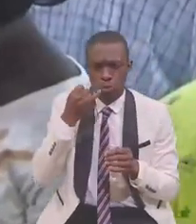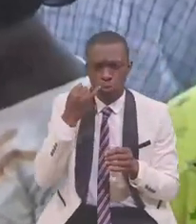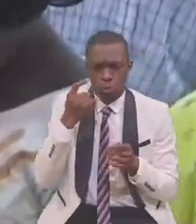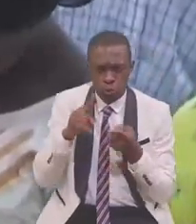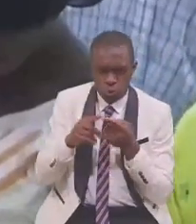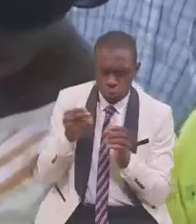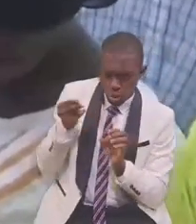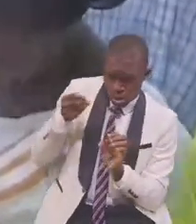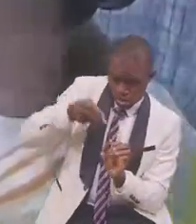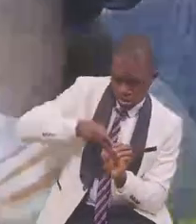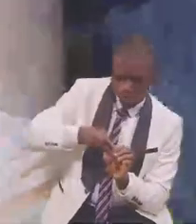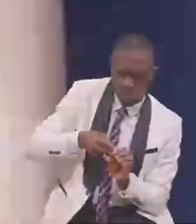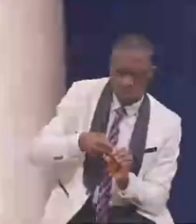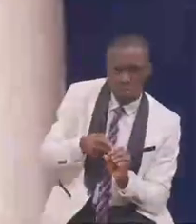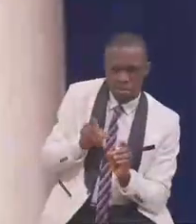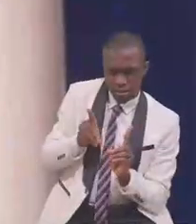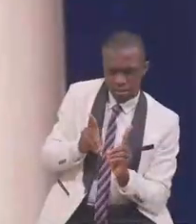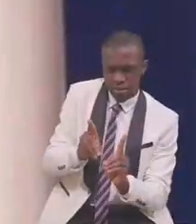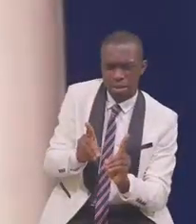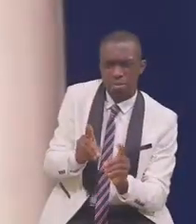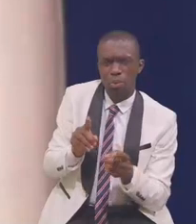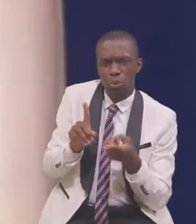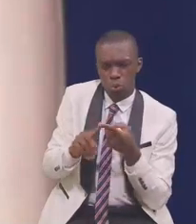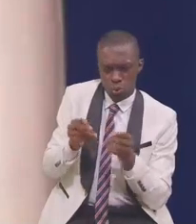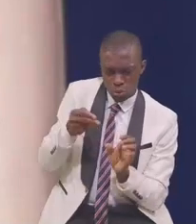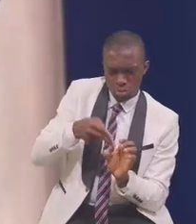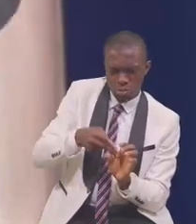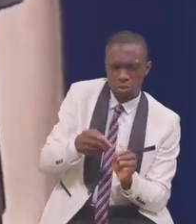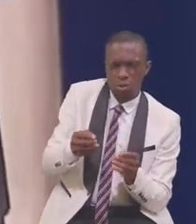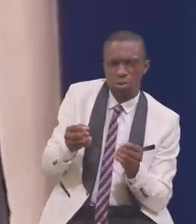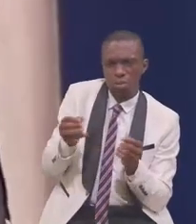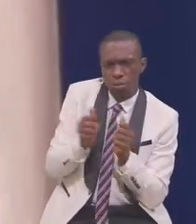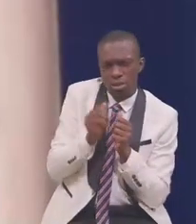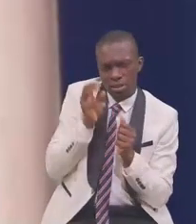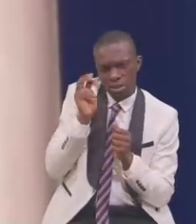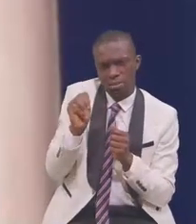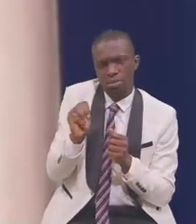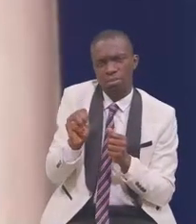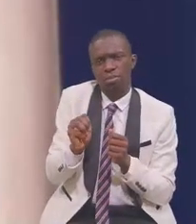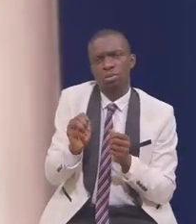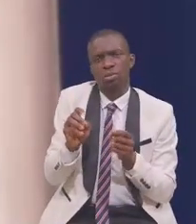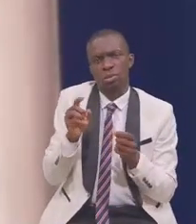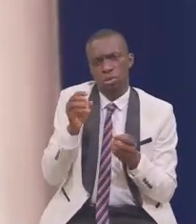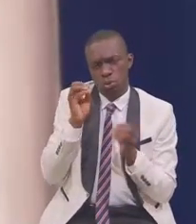choisis afin de faire ce qui doit être fait. Il savait quand. Numéro 6,